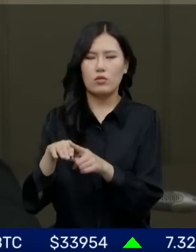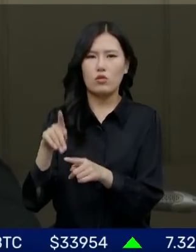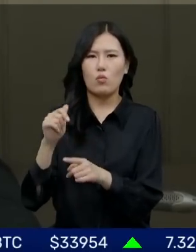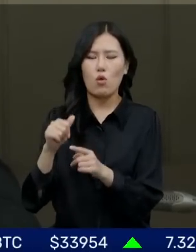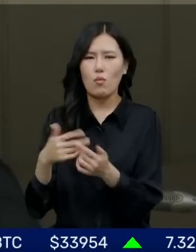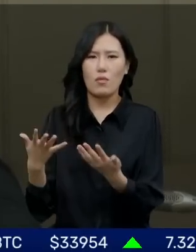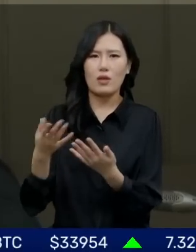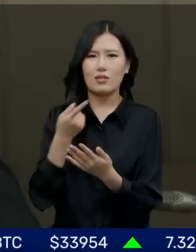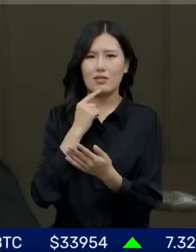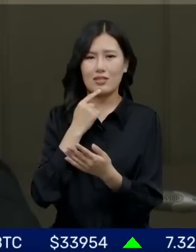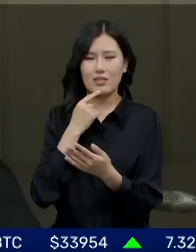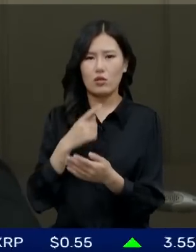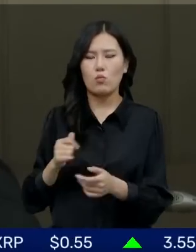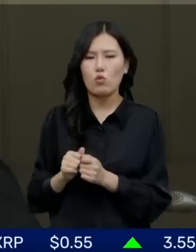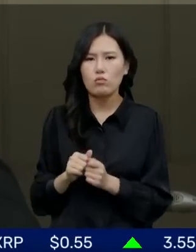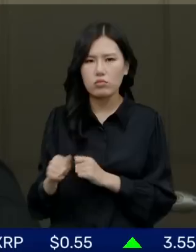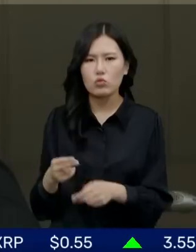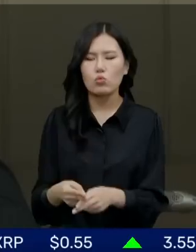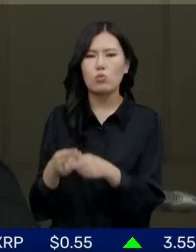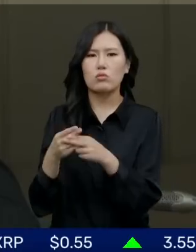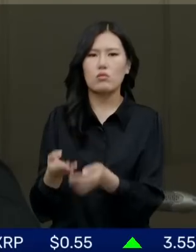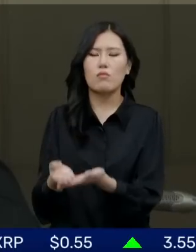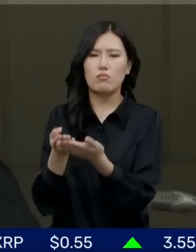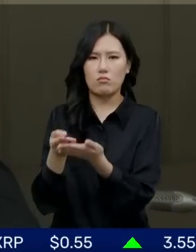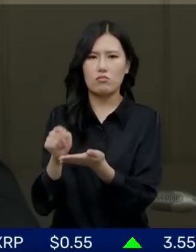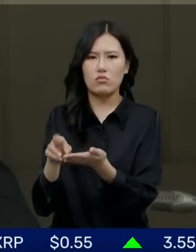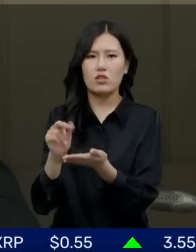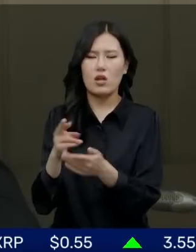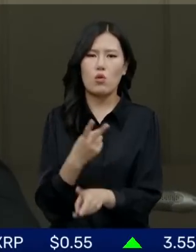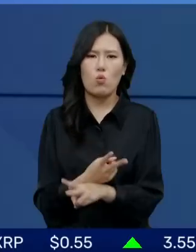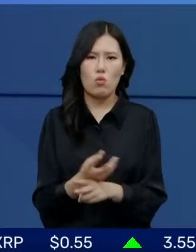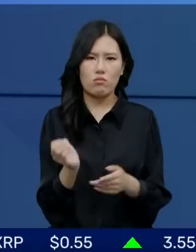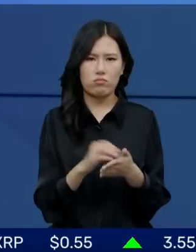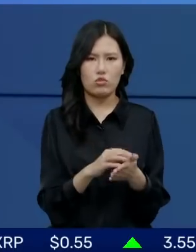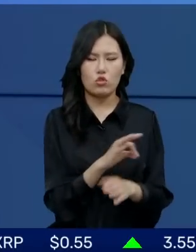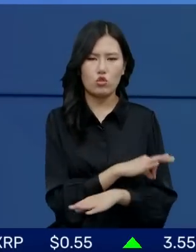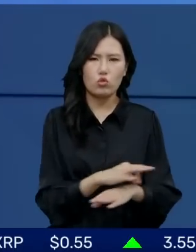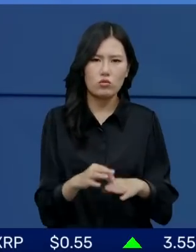санхүүгийн дэмжлэг одоо үзүүлдэг одоо байх асуудлын одоо хуулийн төсөлт бол оруулж идэж байгаа. Одоо